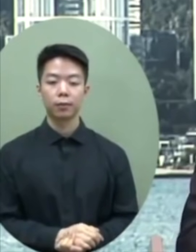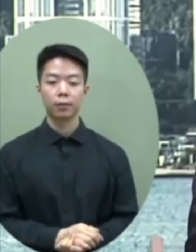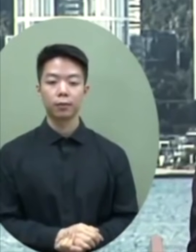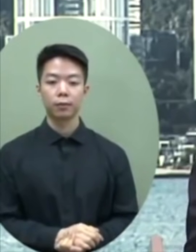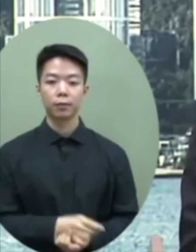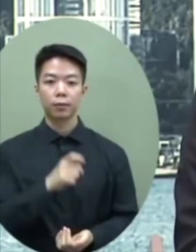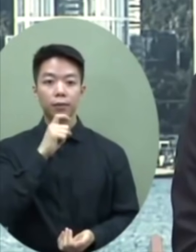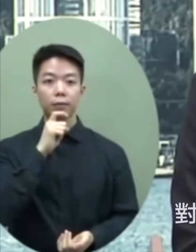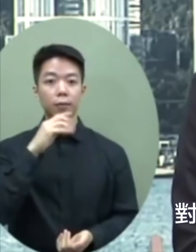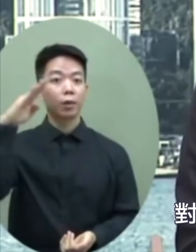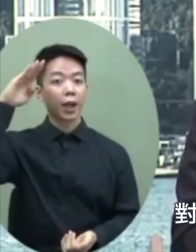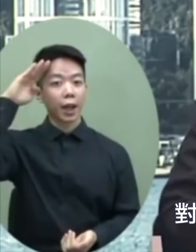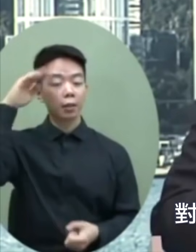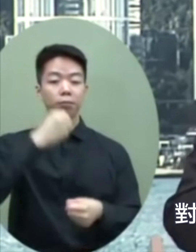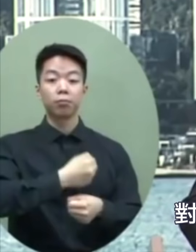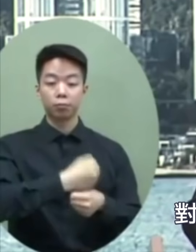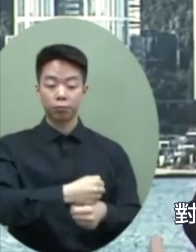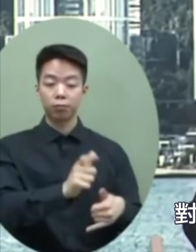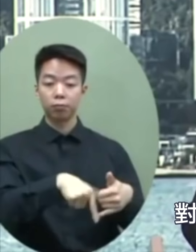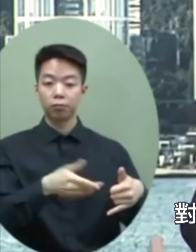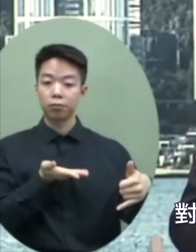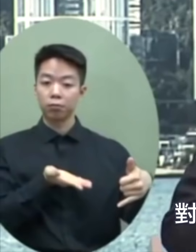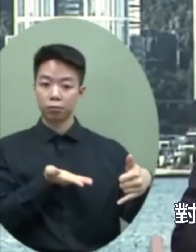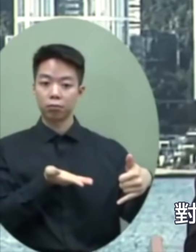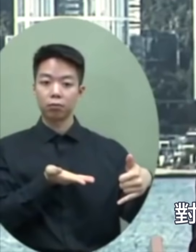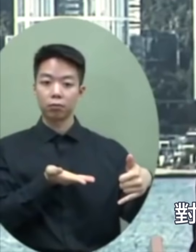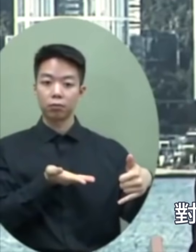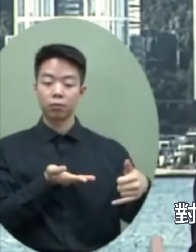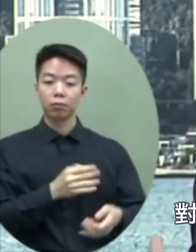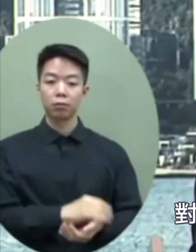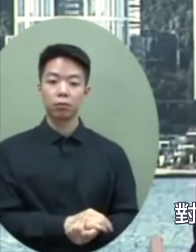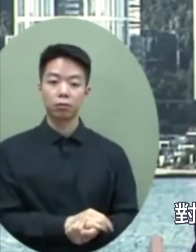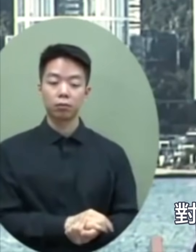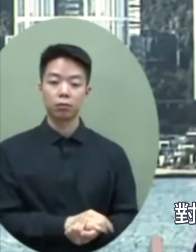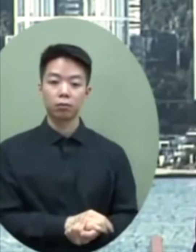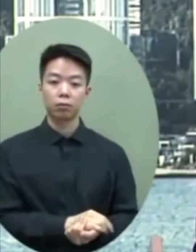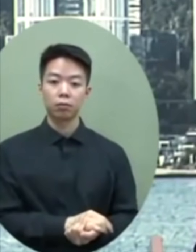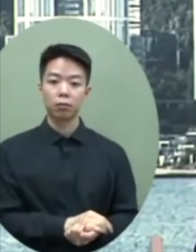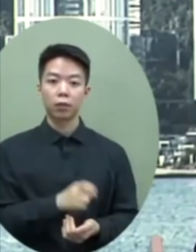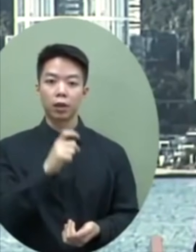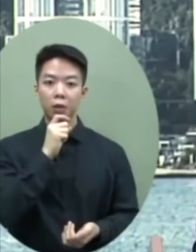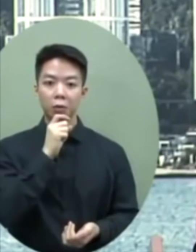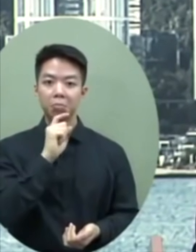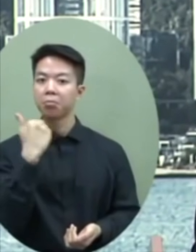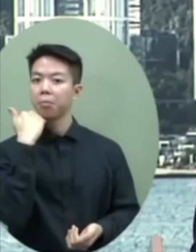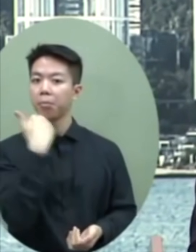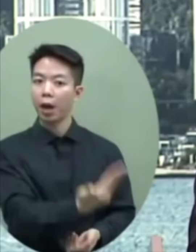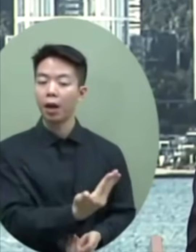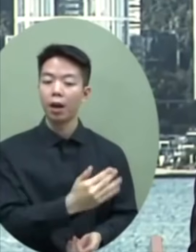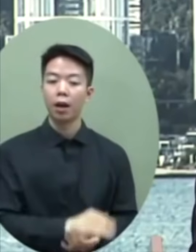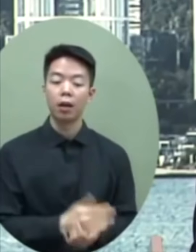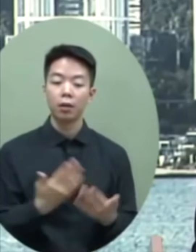一位警務人員，他因為一些不當的指控，而警務